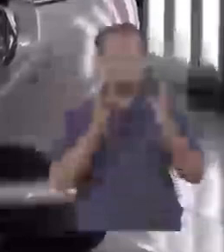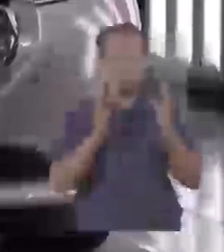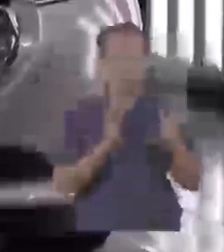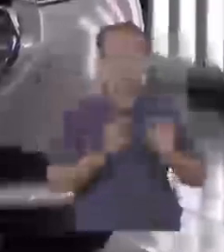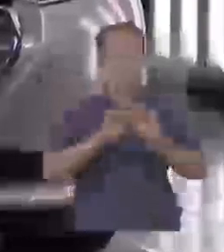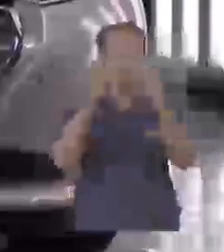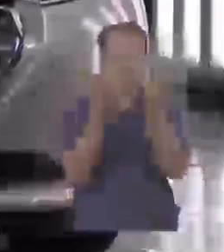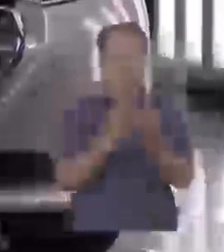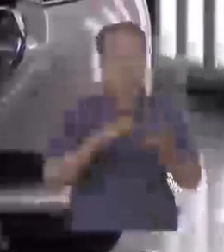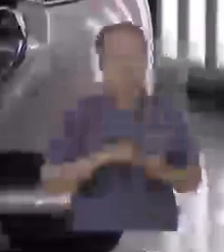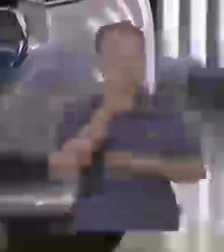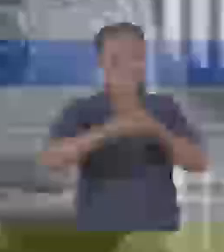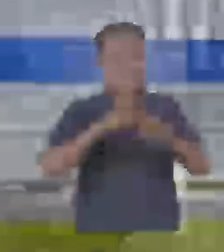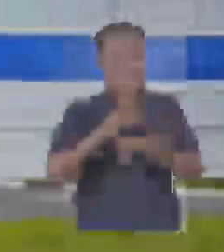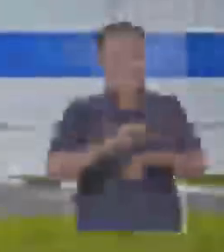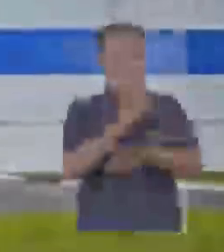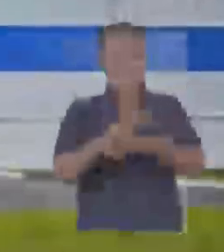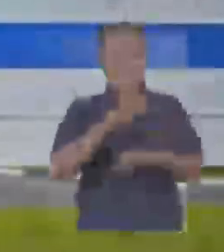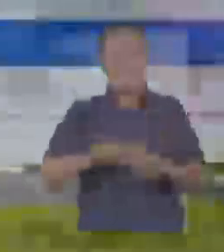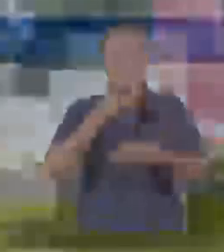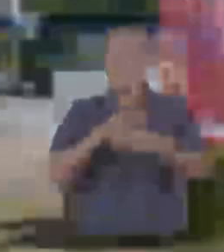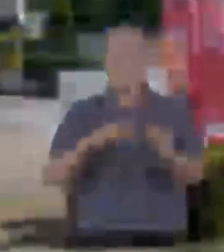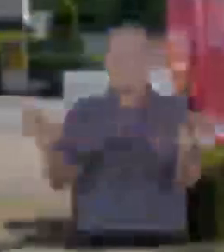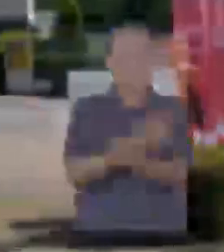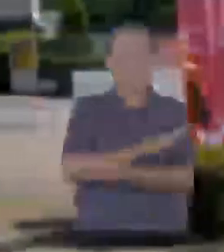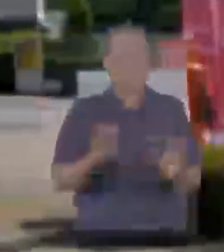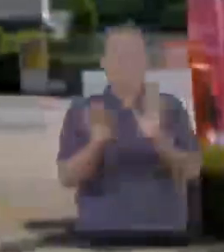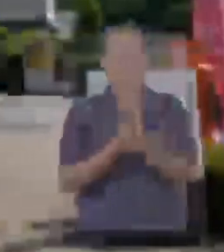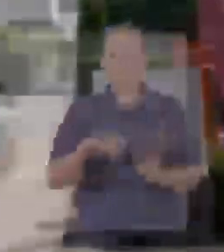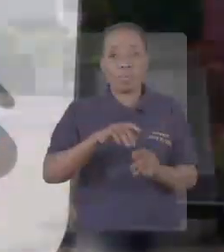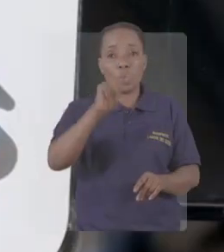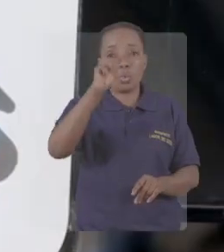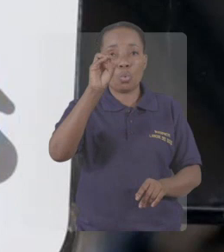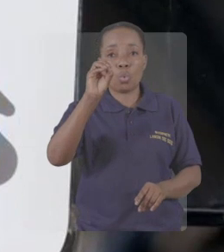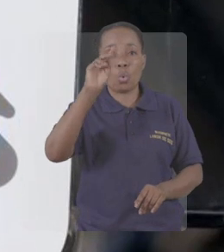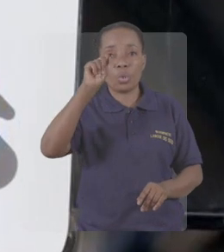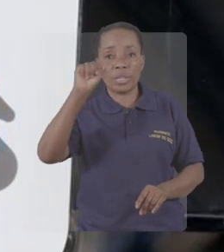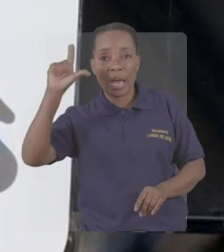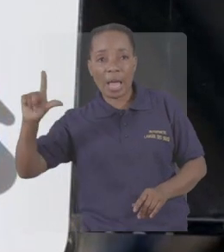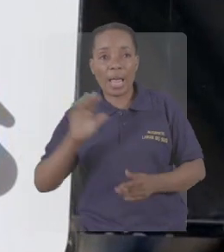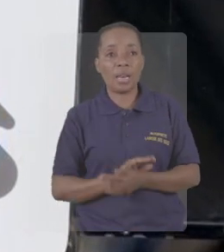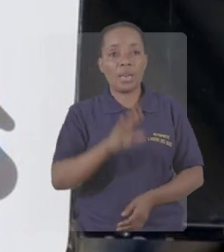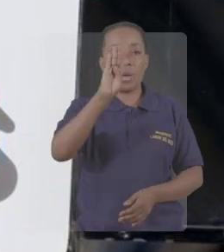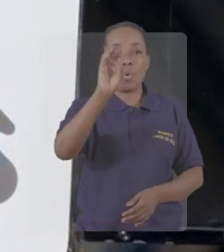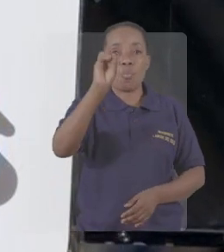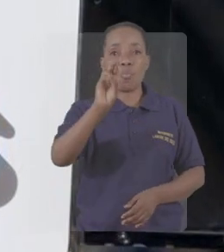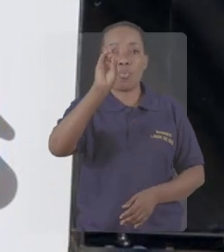l'automobile, Danone dans l'agriculture, Total dans le pétrole, Bouygues dans le